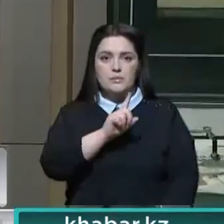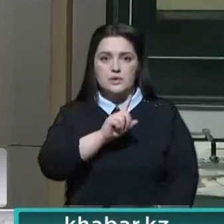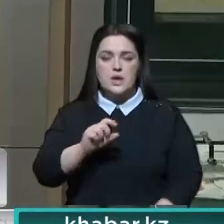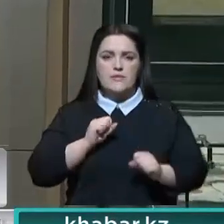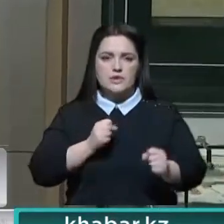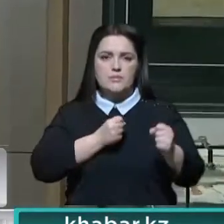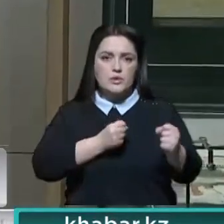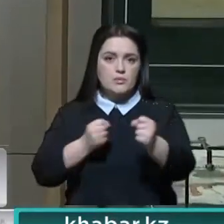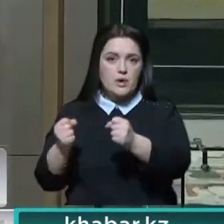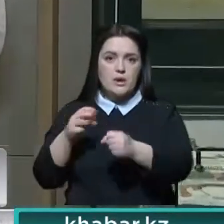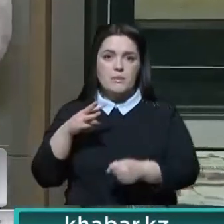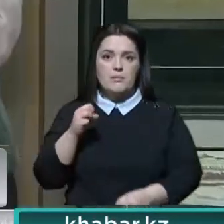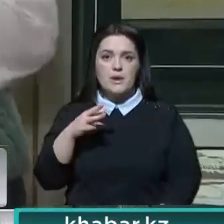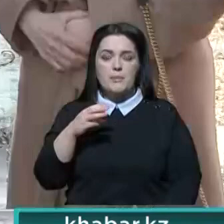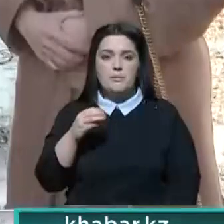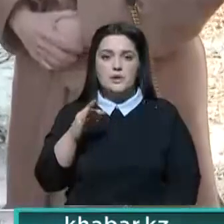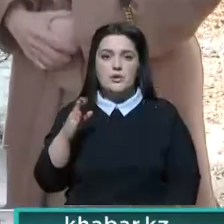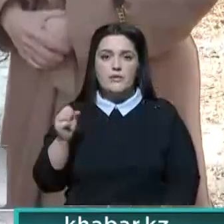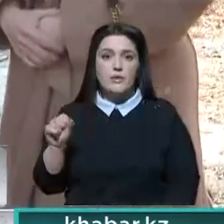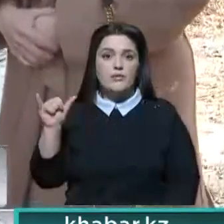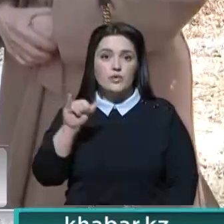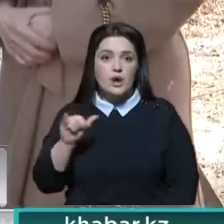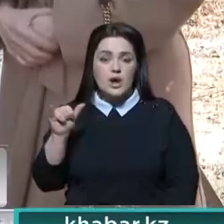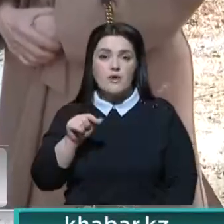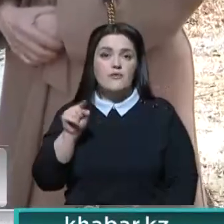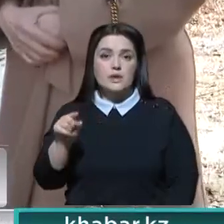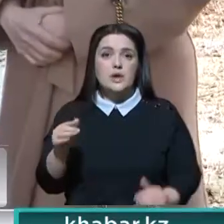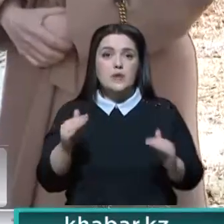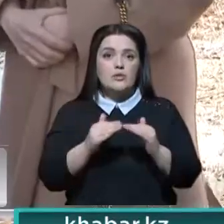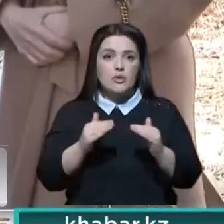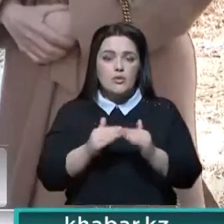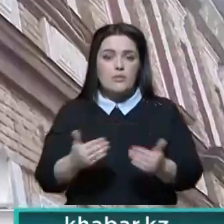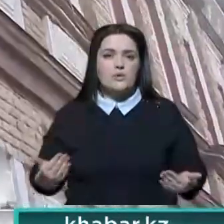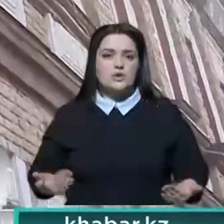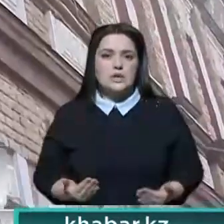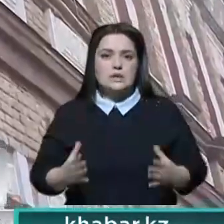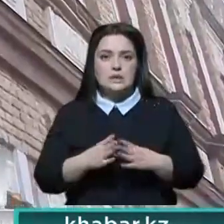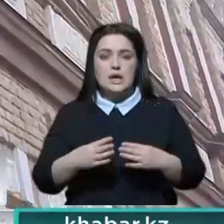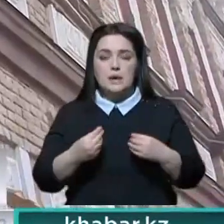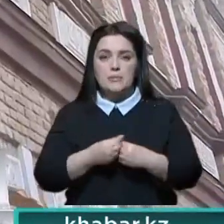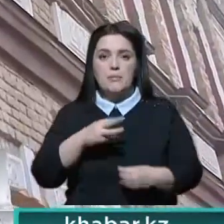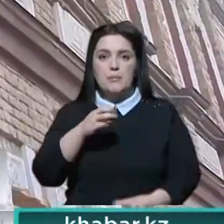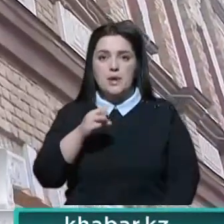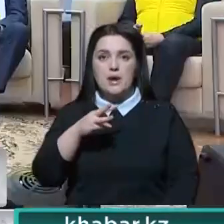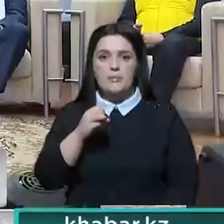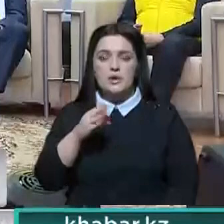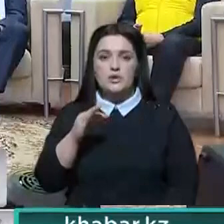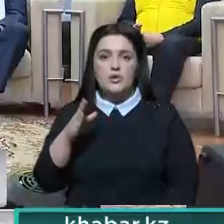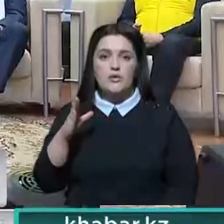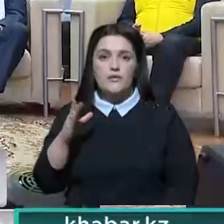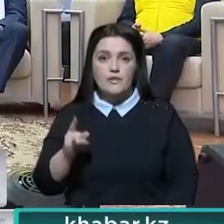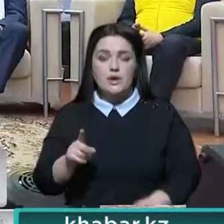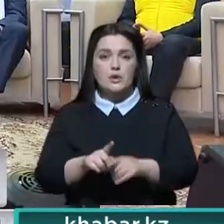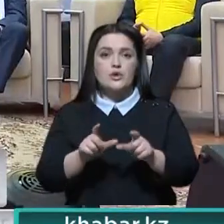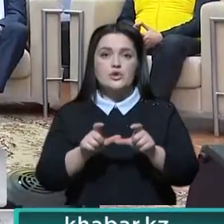мемориальном музее отважной пулеметчицы Маншук Маметовой в Уральске. В этом доме некоторое время жила семья Маметовых. Не обошли стороной